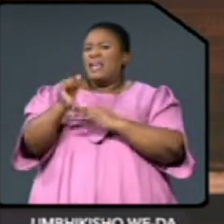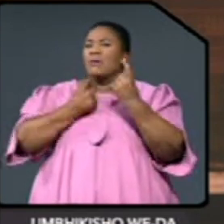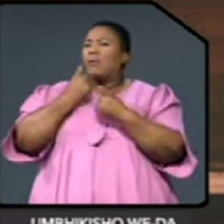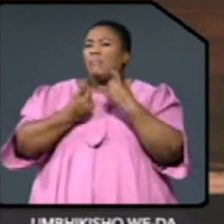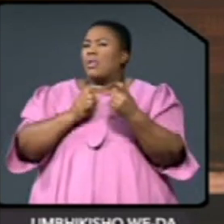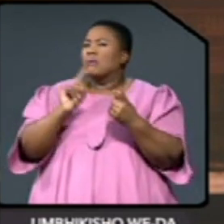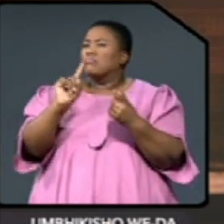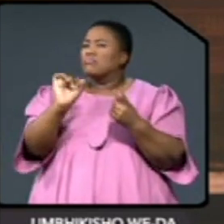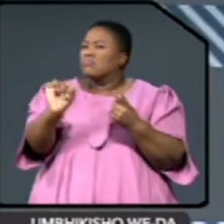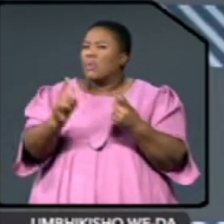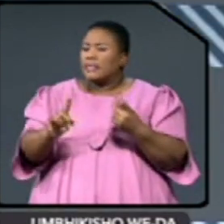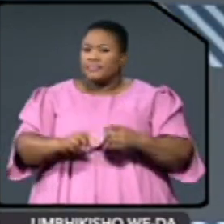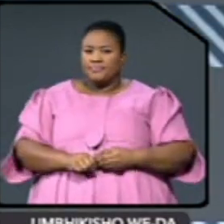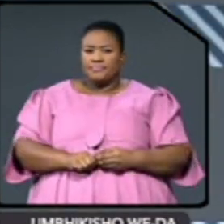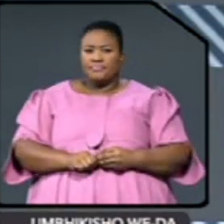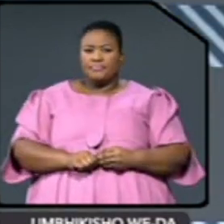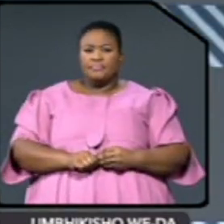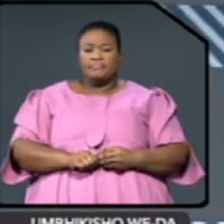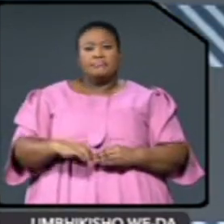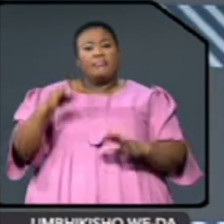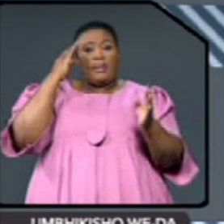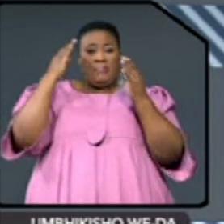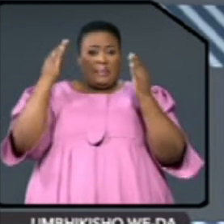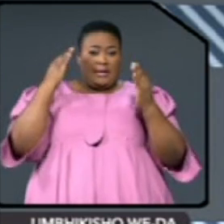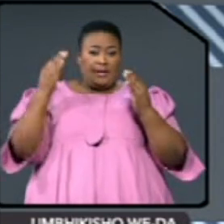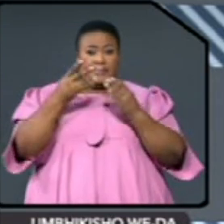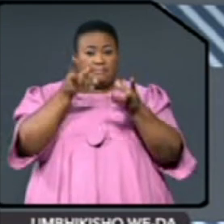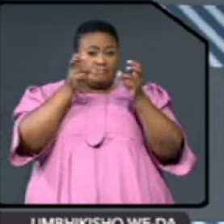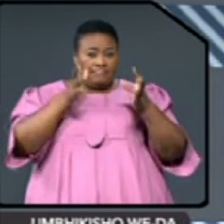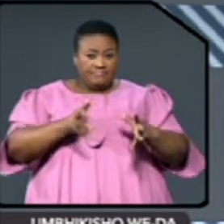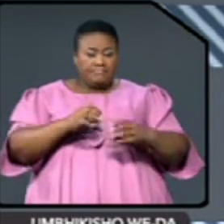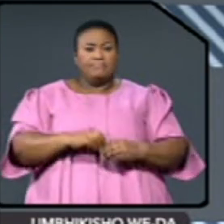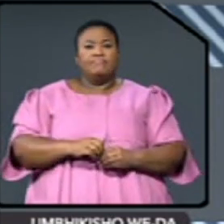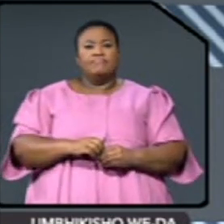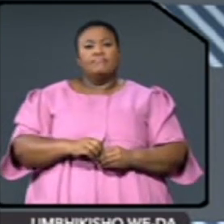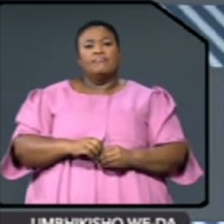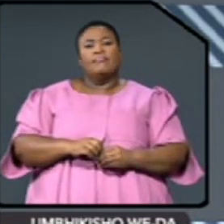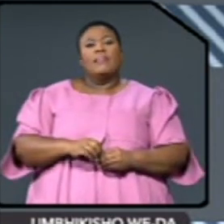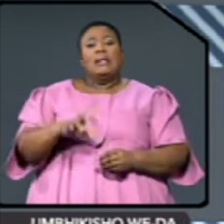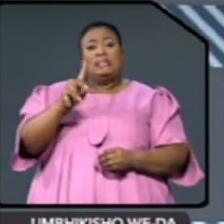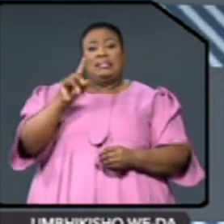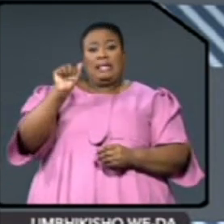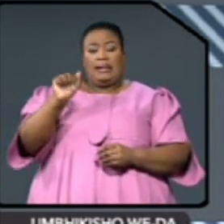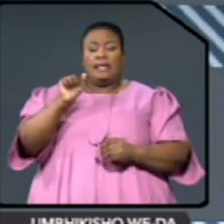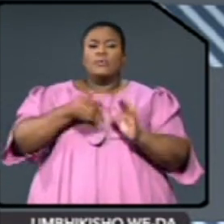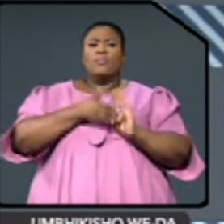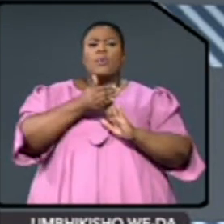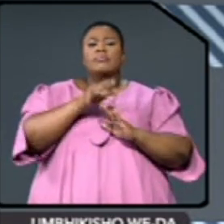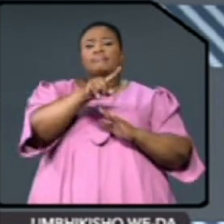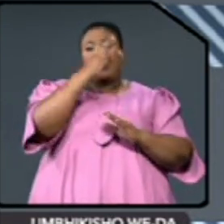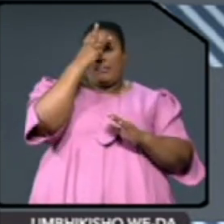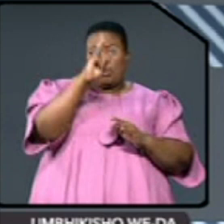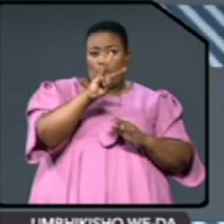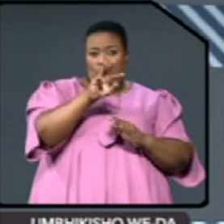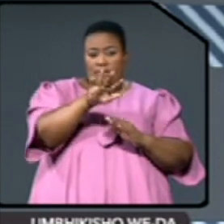namhlanje. Ngibingelele kubabukeli. Well, namhlanje-ke thabile i-DA-ke iye lapha e-Brantarian Residence ePitoli